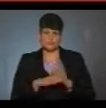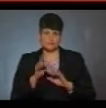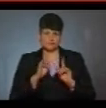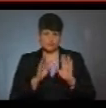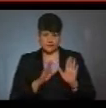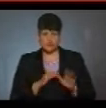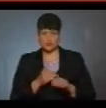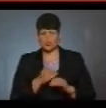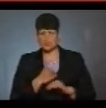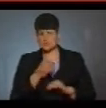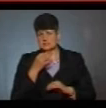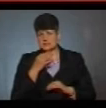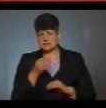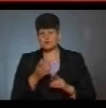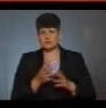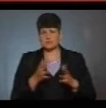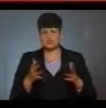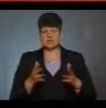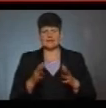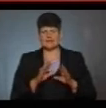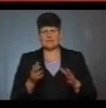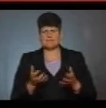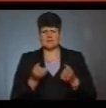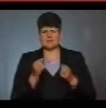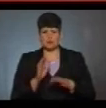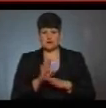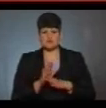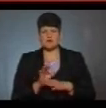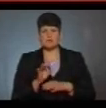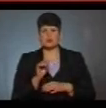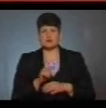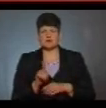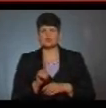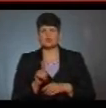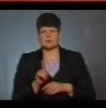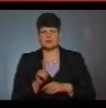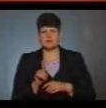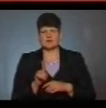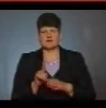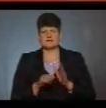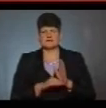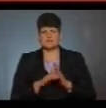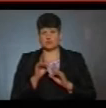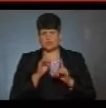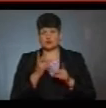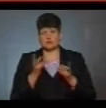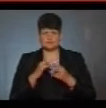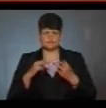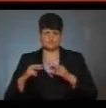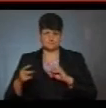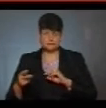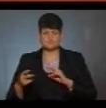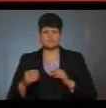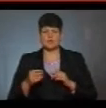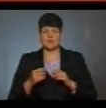хотів сказати, що напевно це не більше так підтримка указу, як це більше за те, щоб даний парламент був перезавантажений. От дуже